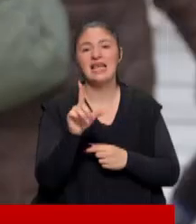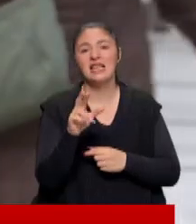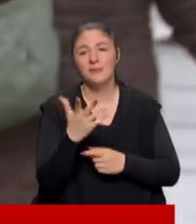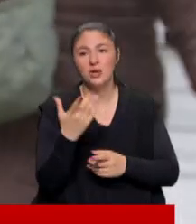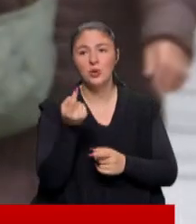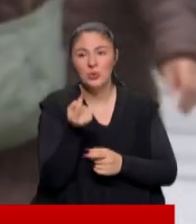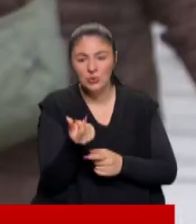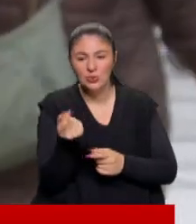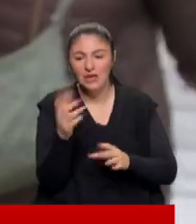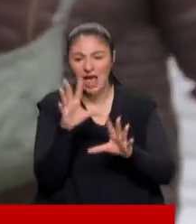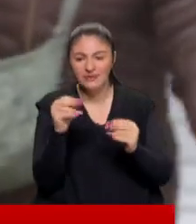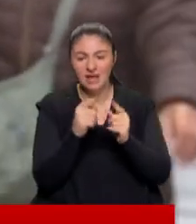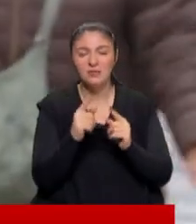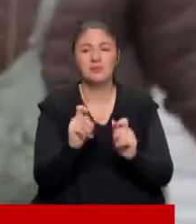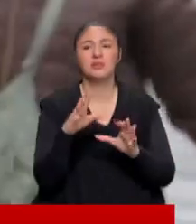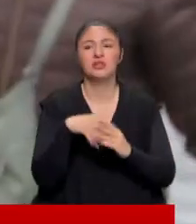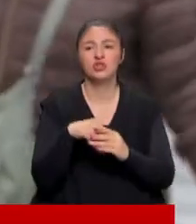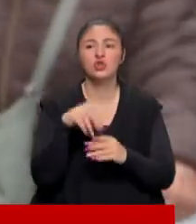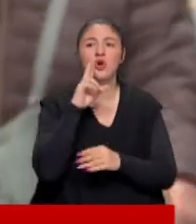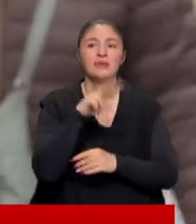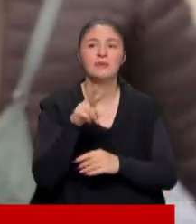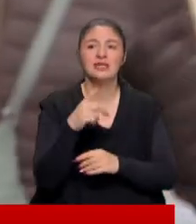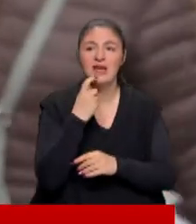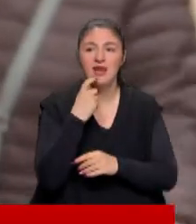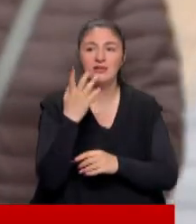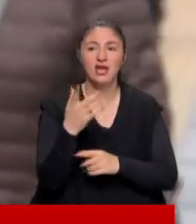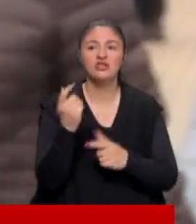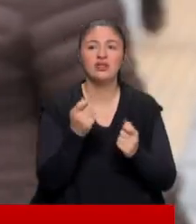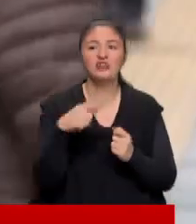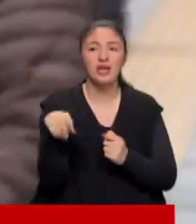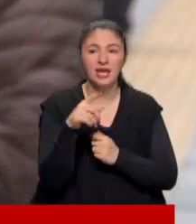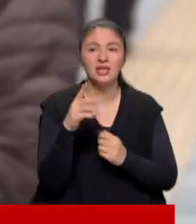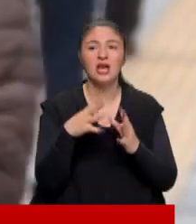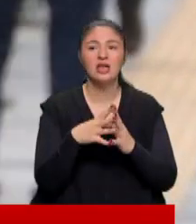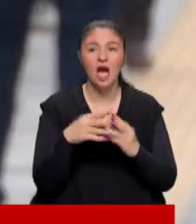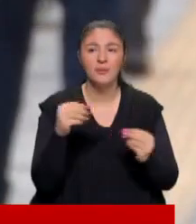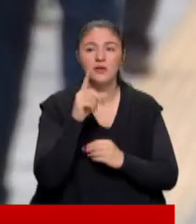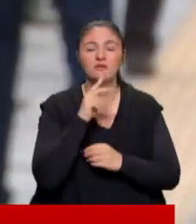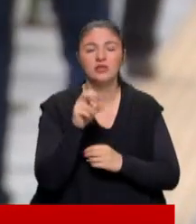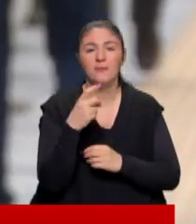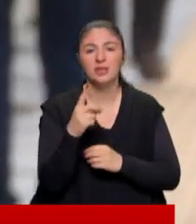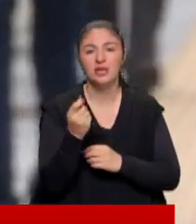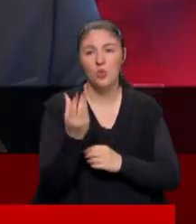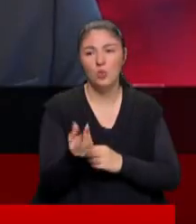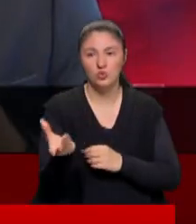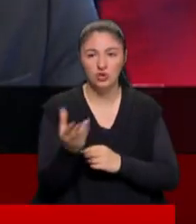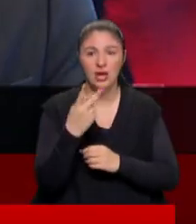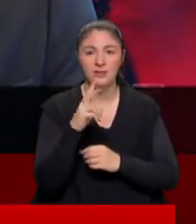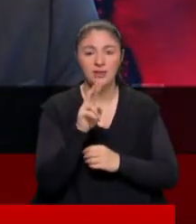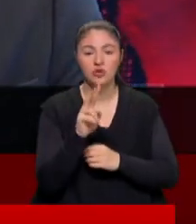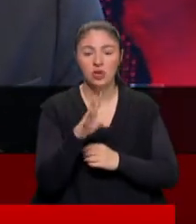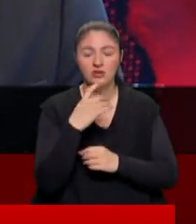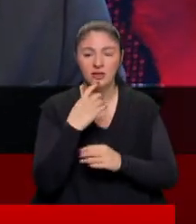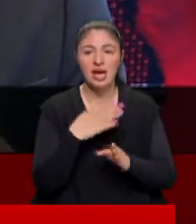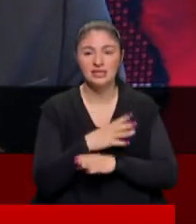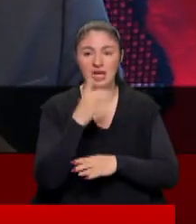gibi kuruşu kuruşuna hesaplanmadığı için son 22 yılda çalışanların kaybı 180 bin liraya yaklaştı. 2024